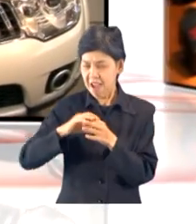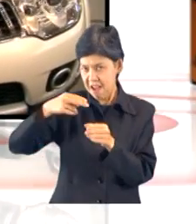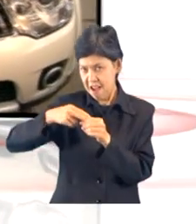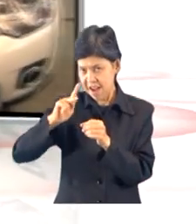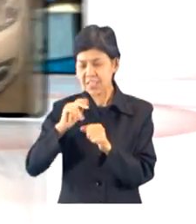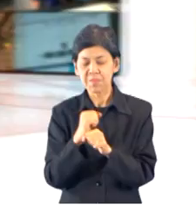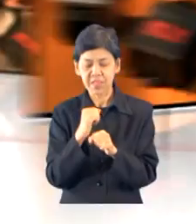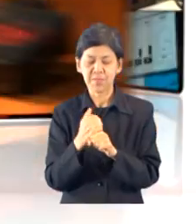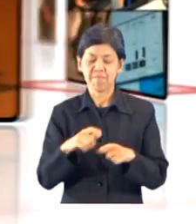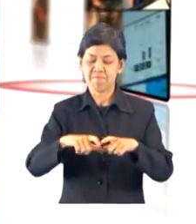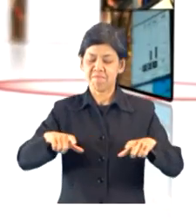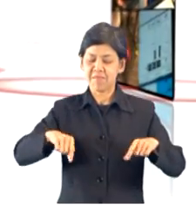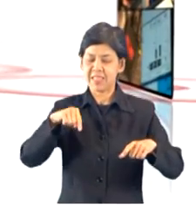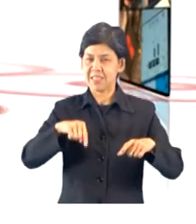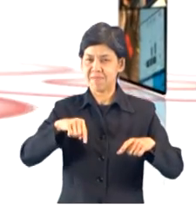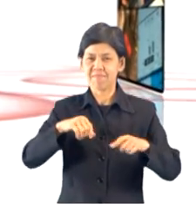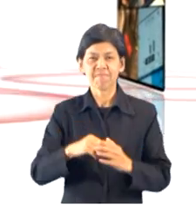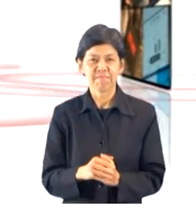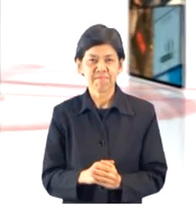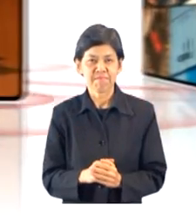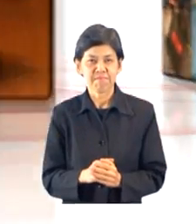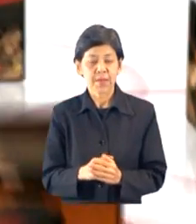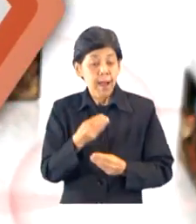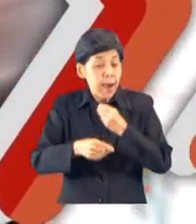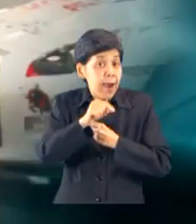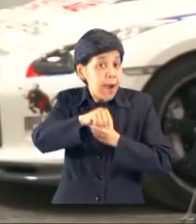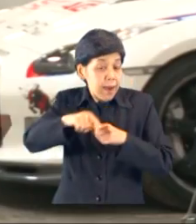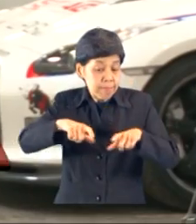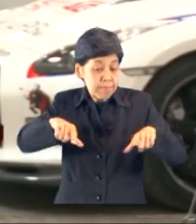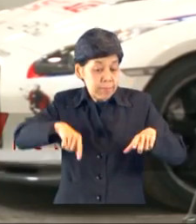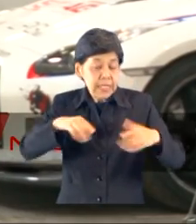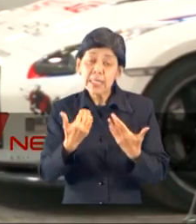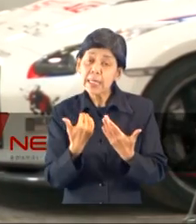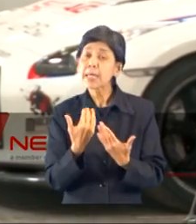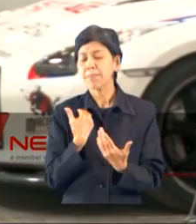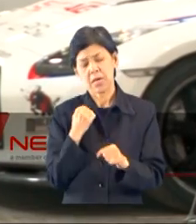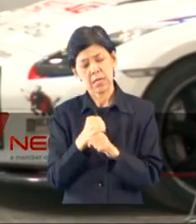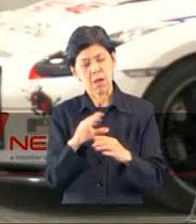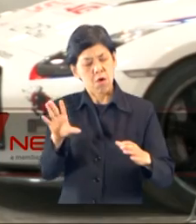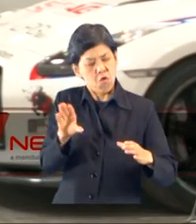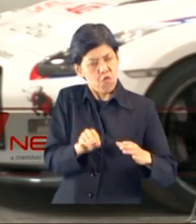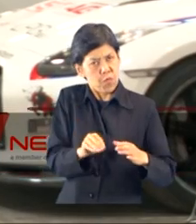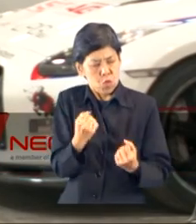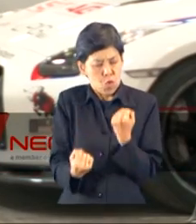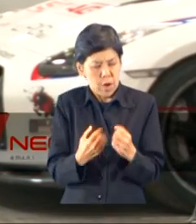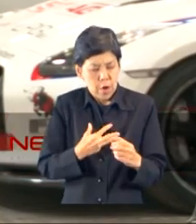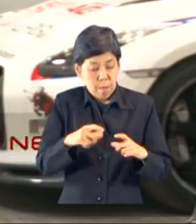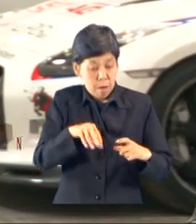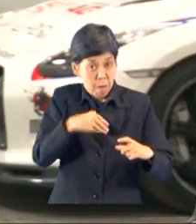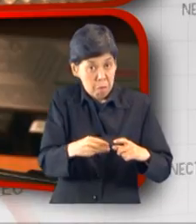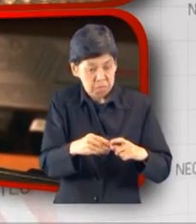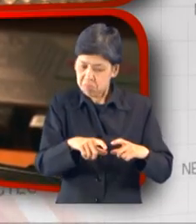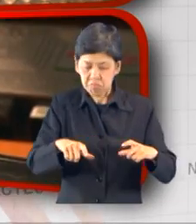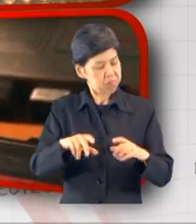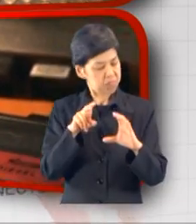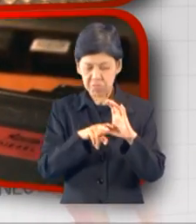าซธรรมชาติหรือกล่อง ECU ขึ้นมา ในตลาดเนี่ยกล่อง ECU จะเป็นกล่องที่รับสัญญาณจากกล่องของรถเข้